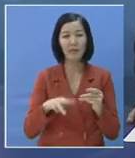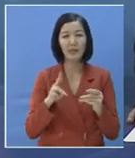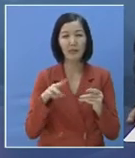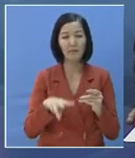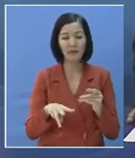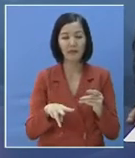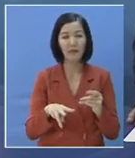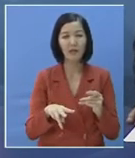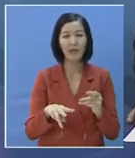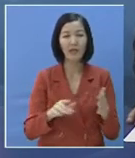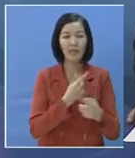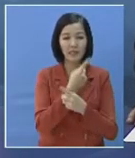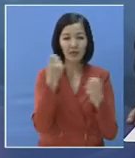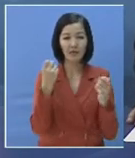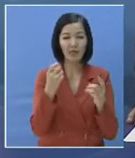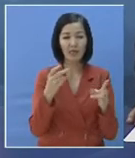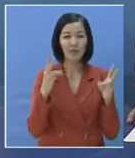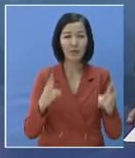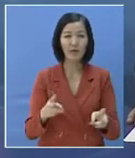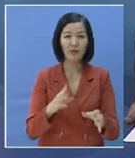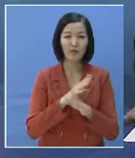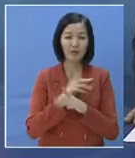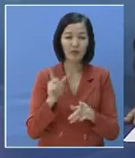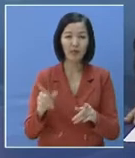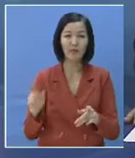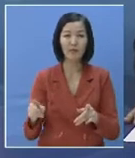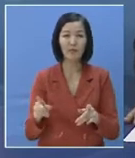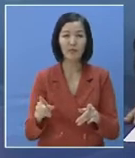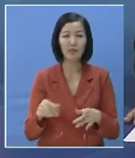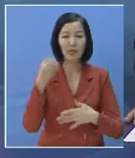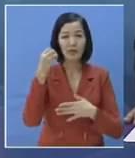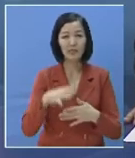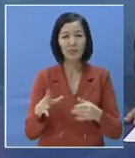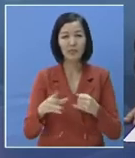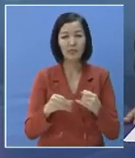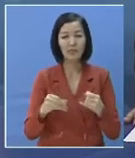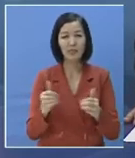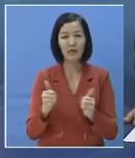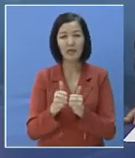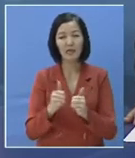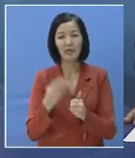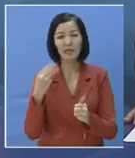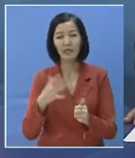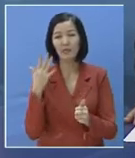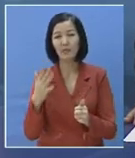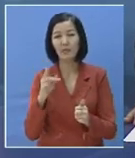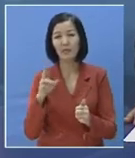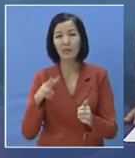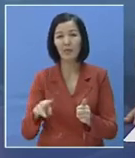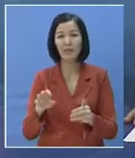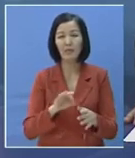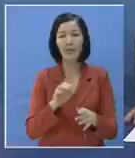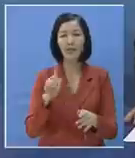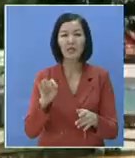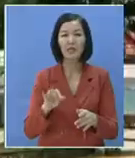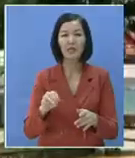20 километров, сообщается о погибших и пострадавших. Эпицентр подземных толчков находился в 35 километрах к западу от